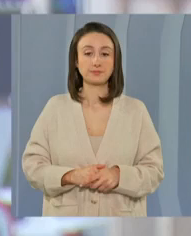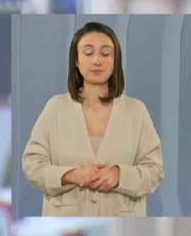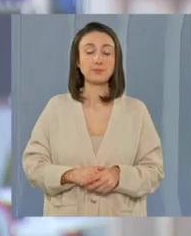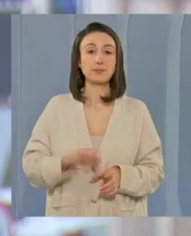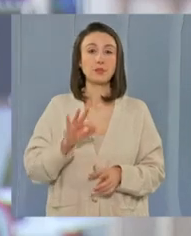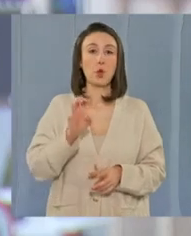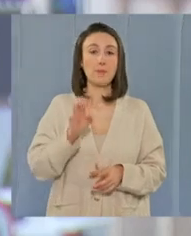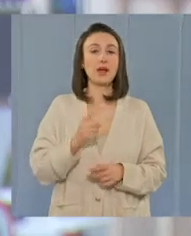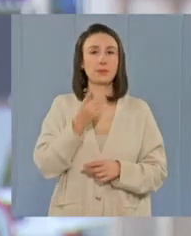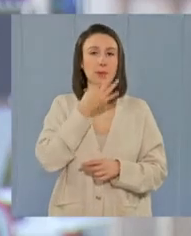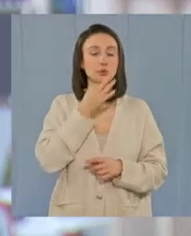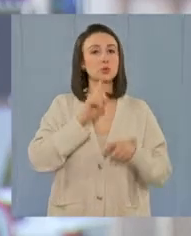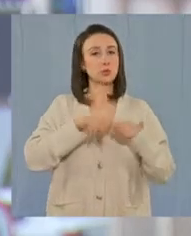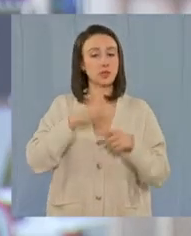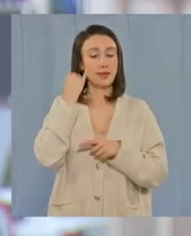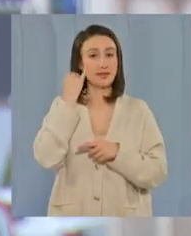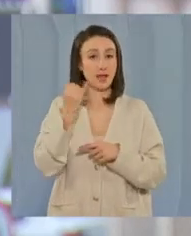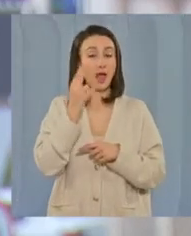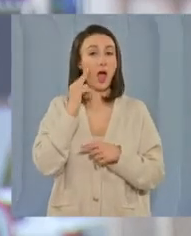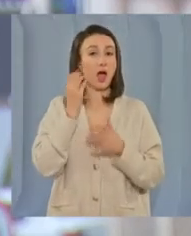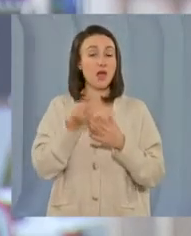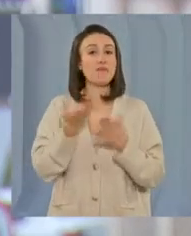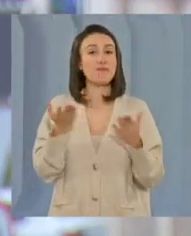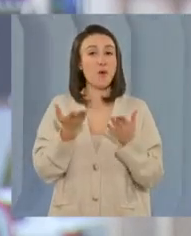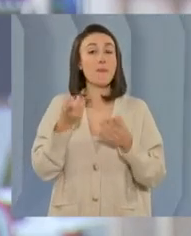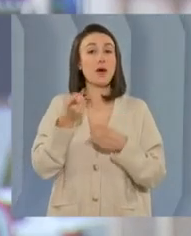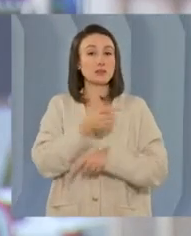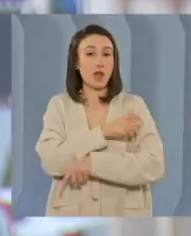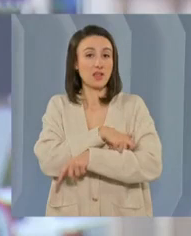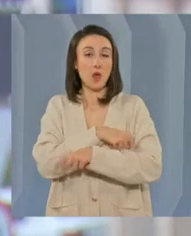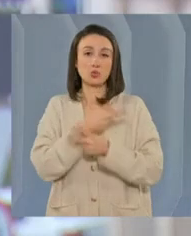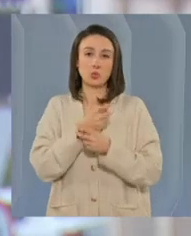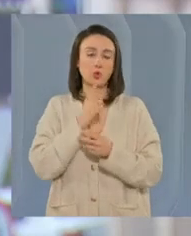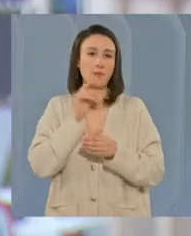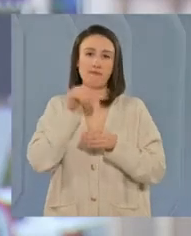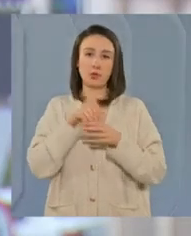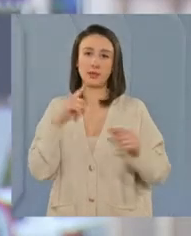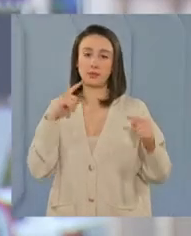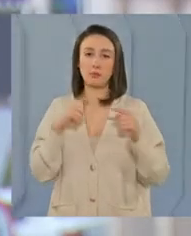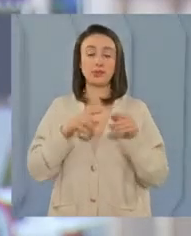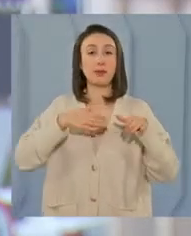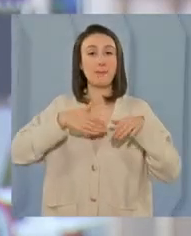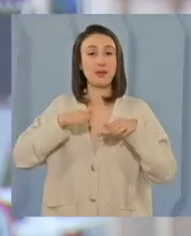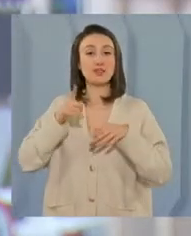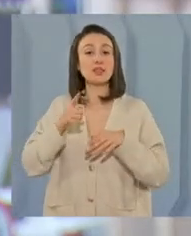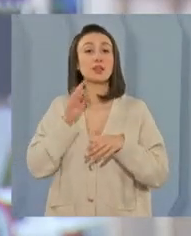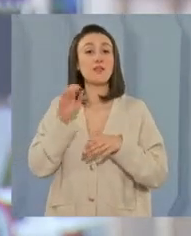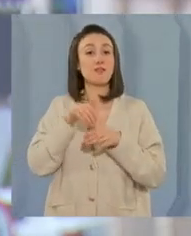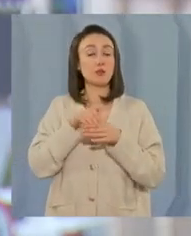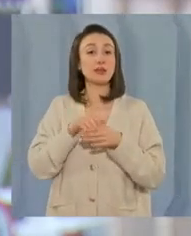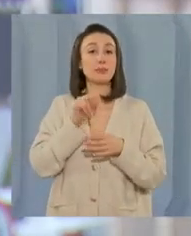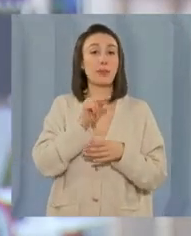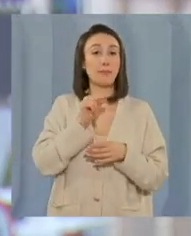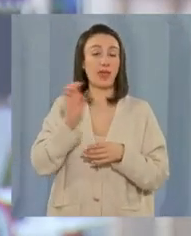Eugen Tomac a avut prima reacție după ce inițial apăruse informația conform căreia delegația austriacă nu a mai votat împotriva manifestului electoral al